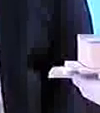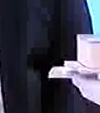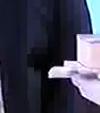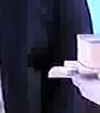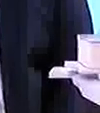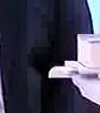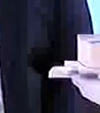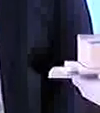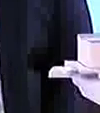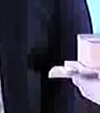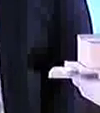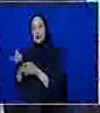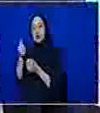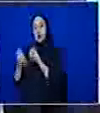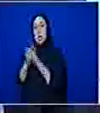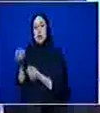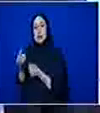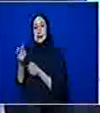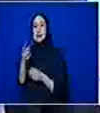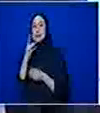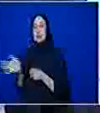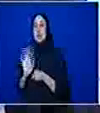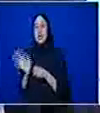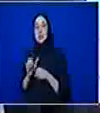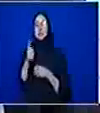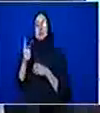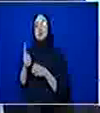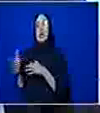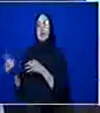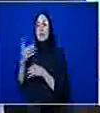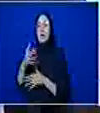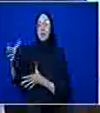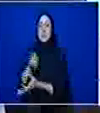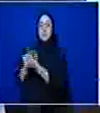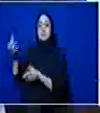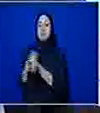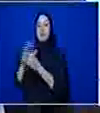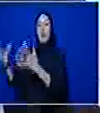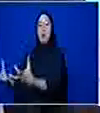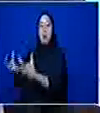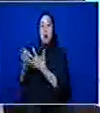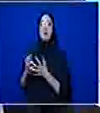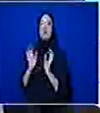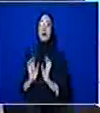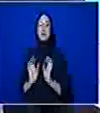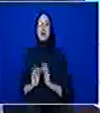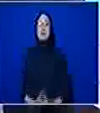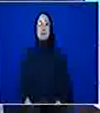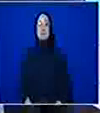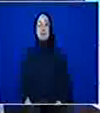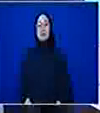ada izin, mereka bisa melaut dan mendapatkan ikan lebih banyak lagi. Kemudian yang